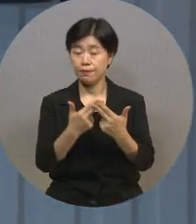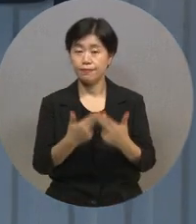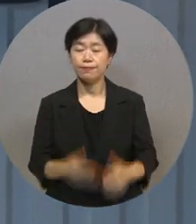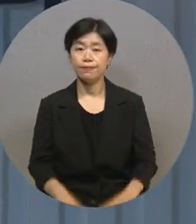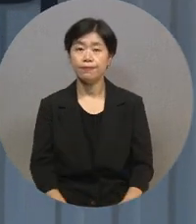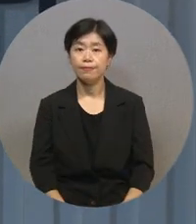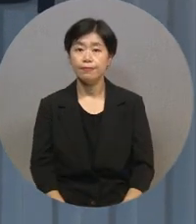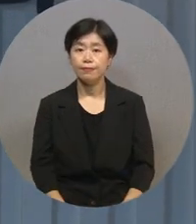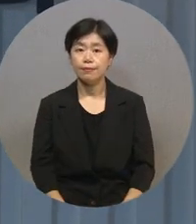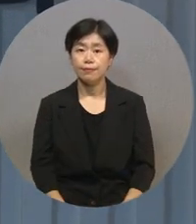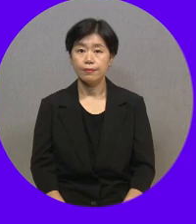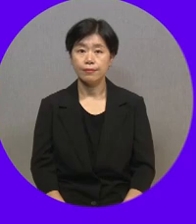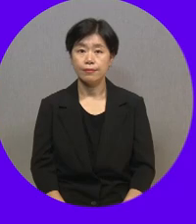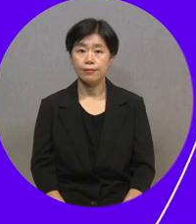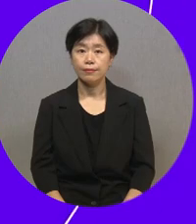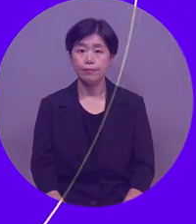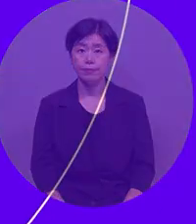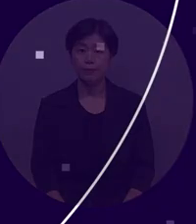한국장애인재활협회입니다.